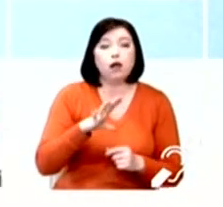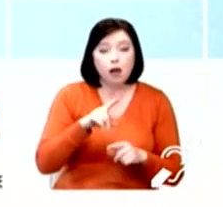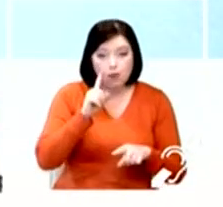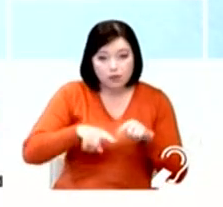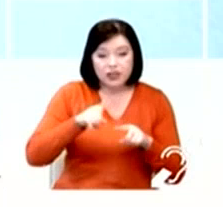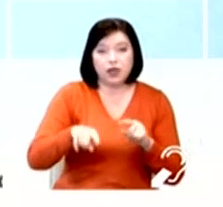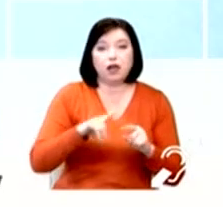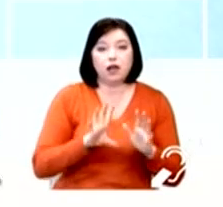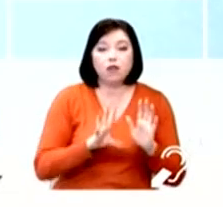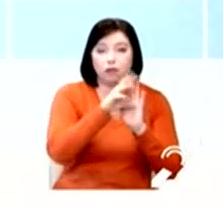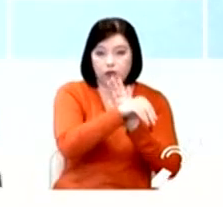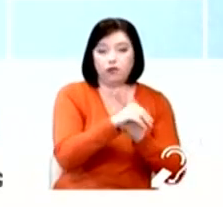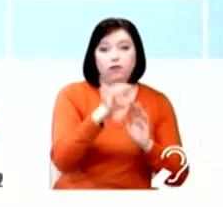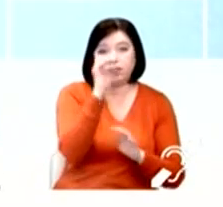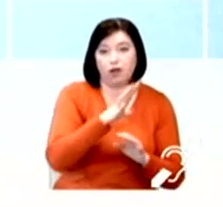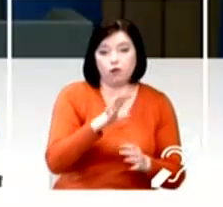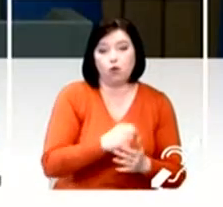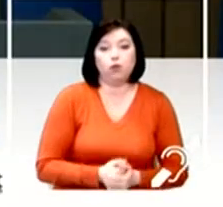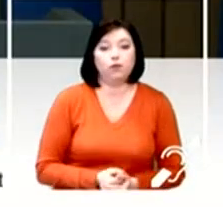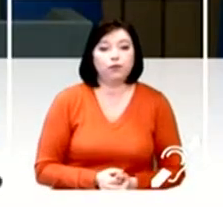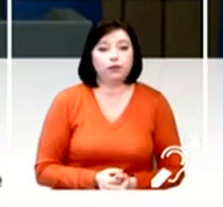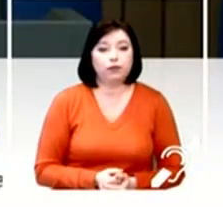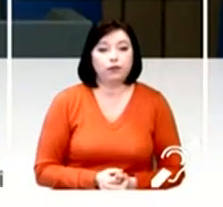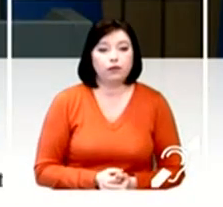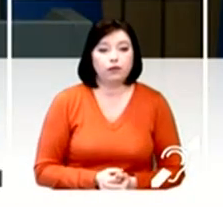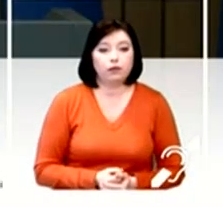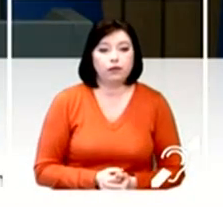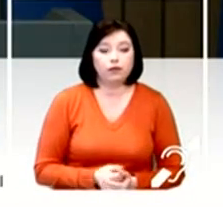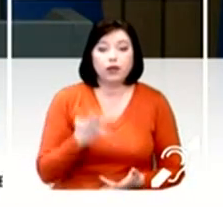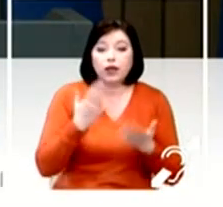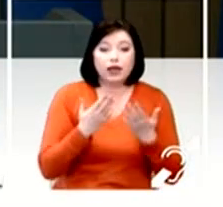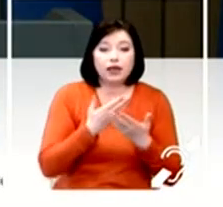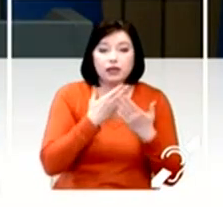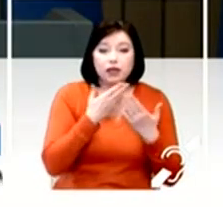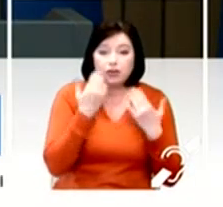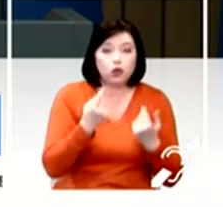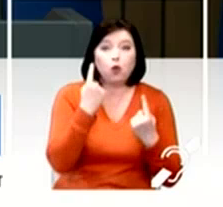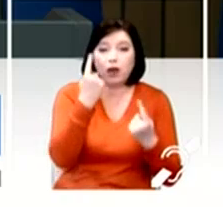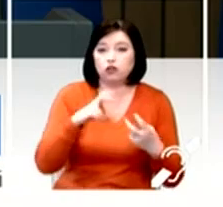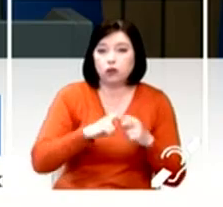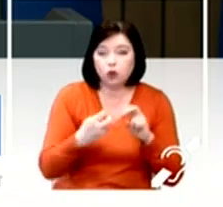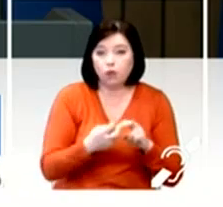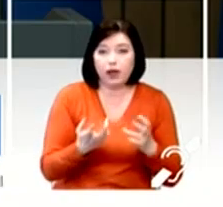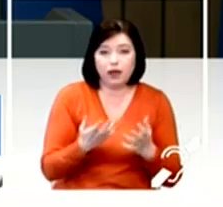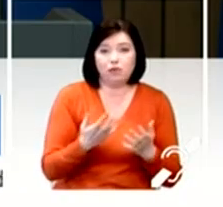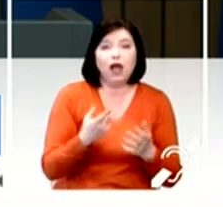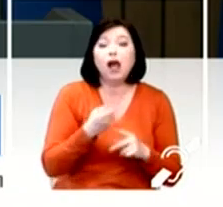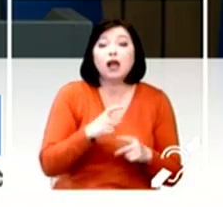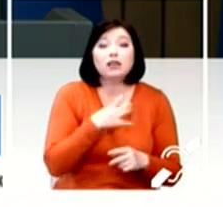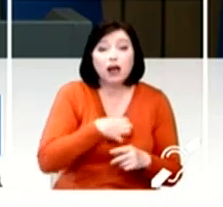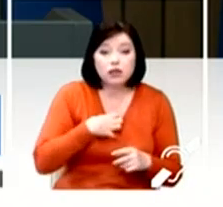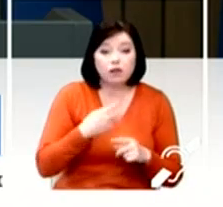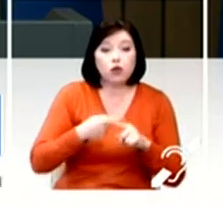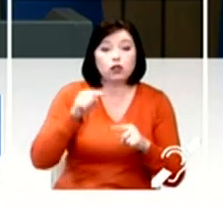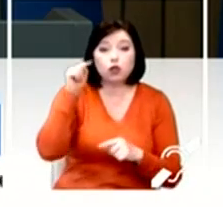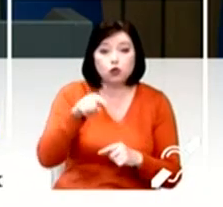avanseze într-o nouă etapă, negocierile de aderare. Sunt unele restanțe, dar nu sunt foarte mari restanțe. Restanța cea mai importantă este legată